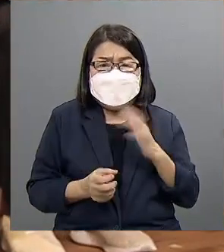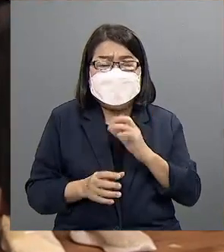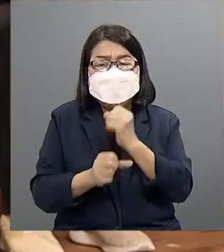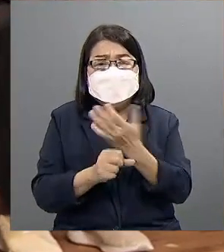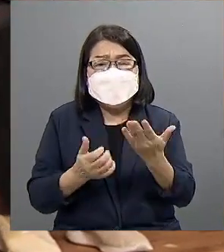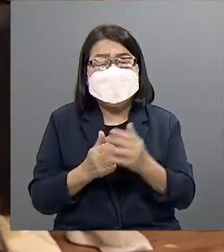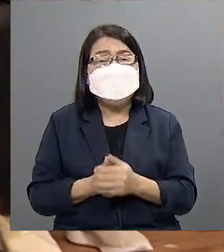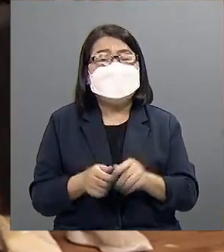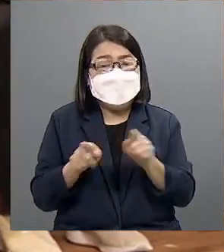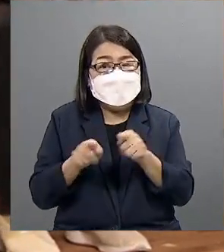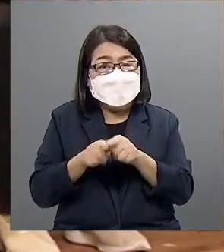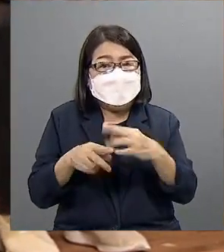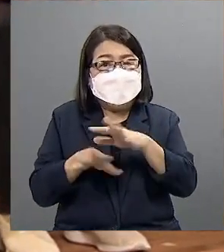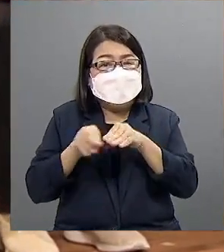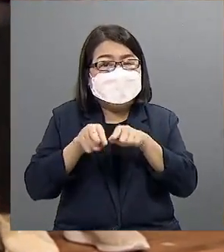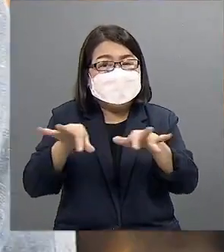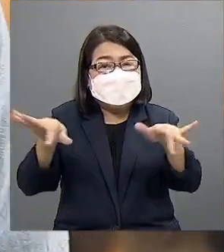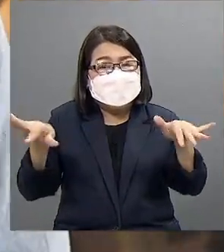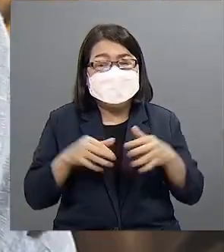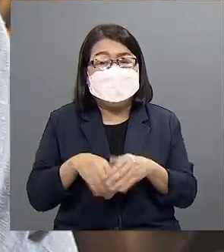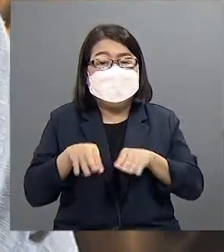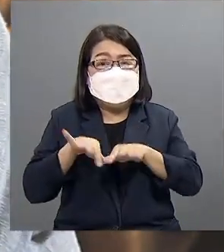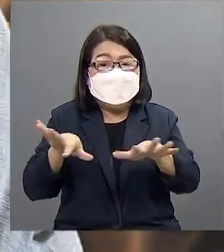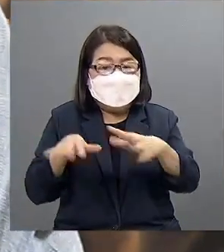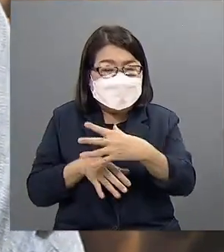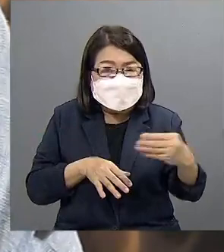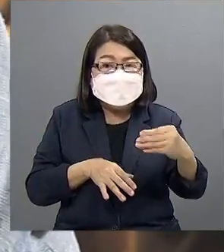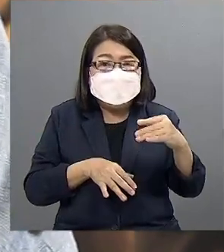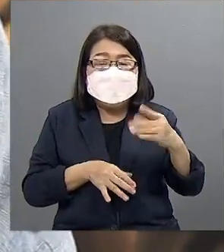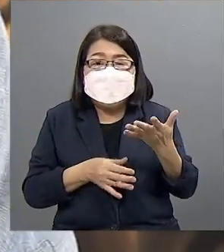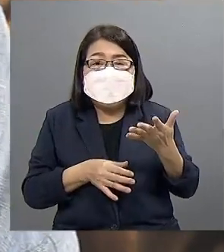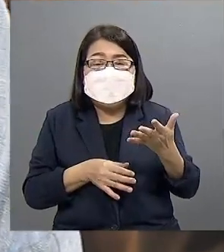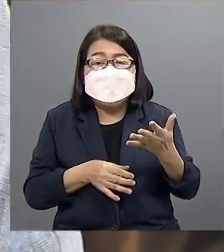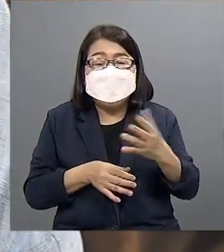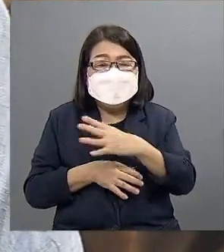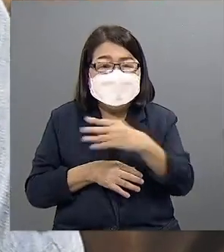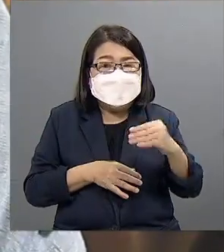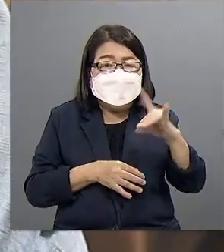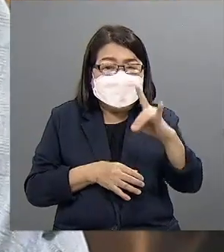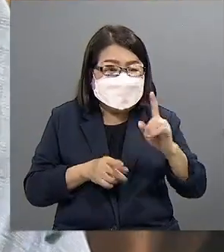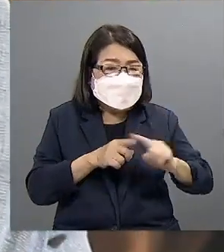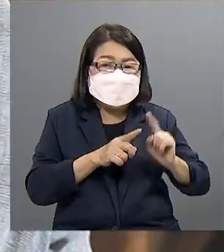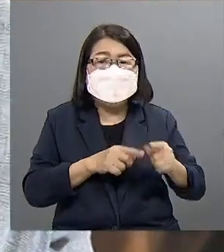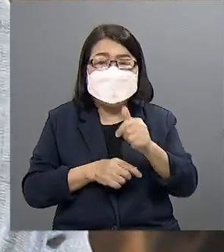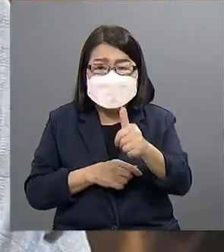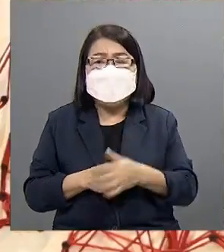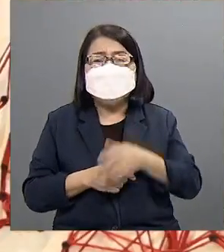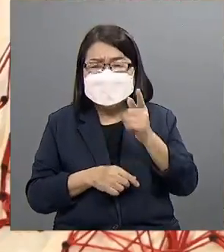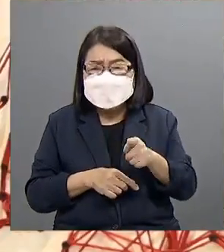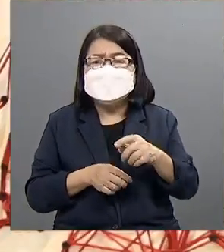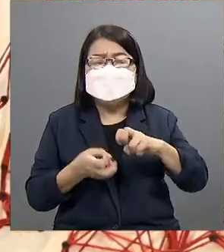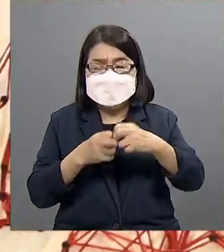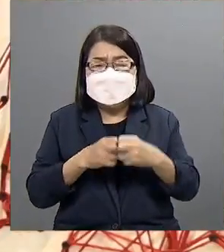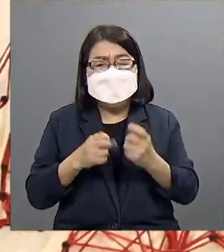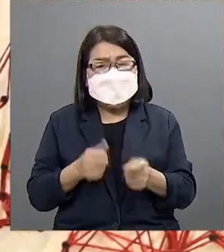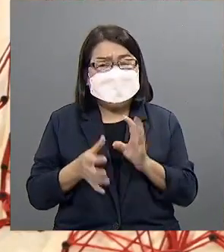ดล้อมได้และไปสู่สัตว์อื่นได้อีกเช่นกันจากระบบสิ่งแวดล้อมเพราะฉะนั้นความเชื่อมโยงตัวนี้มันเกิดขึ้นอยู่ด้วยกันตลอด